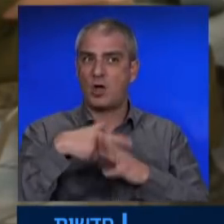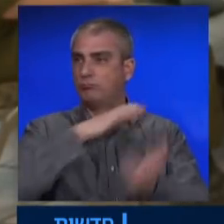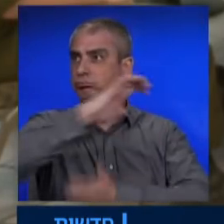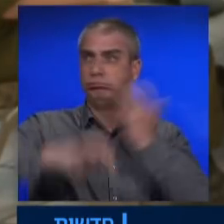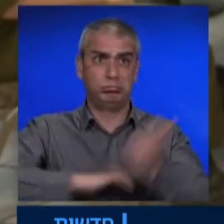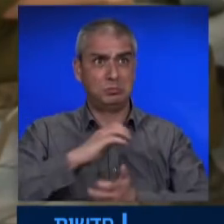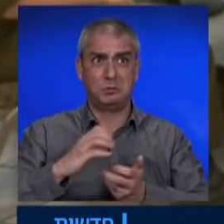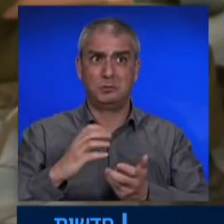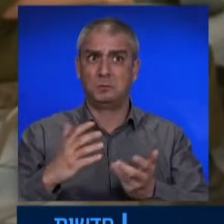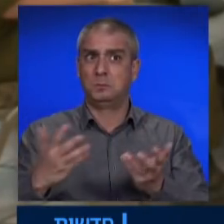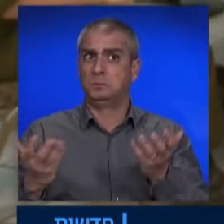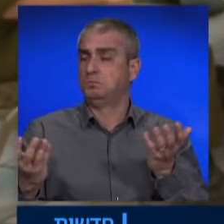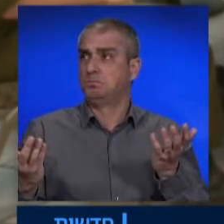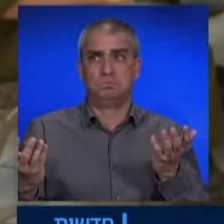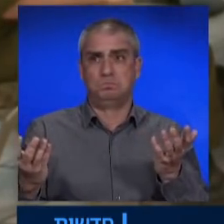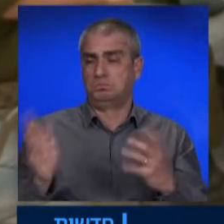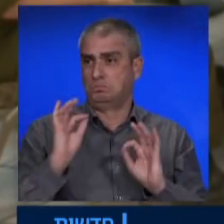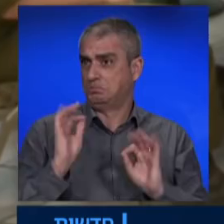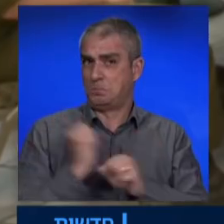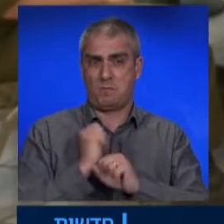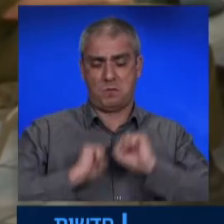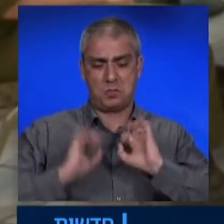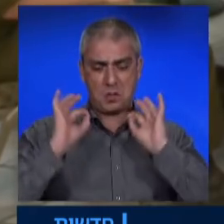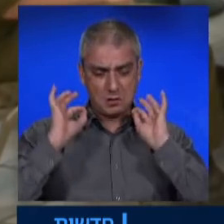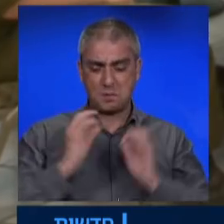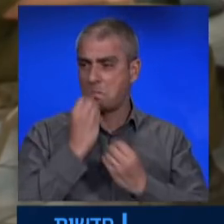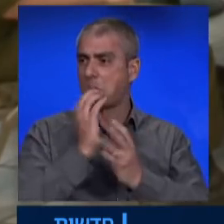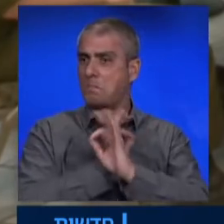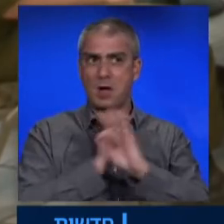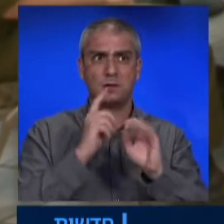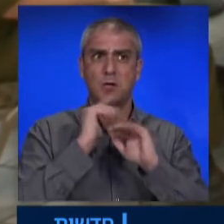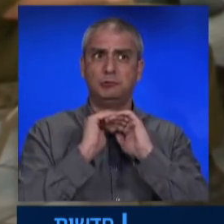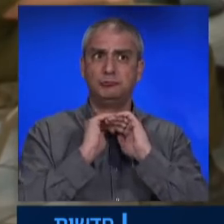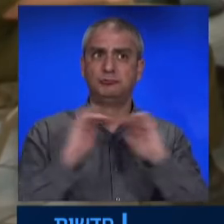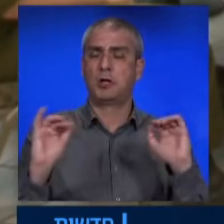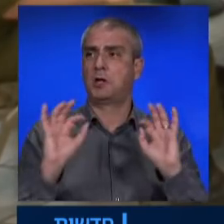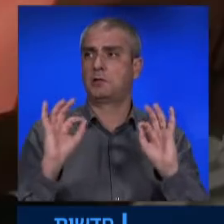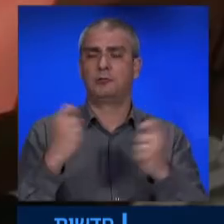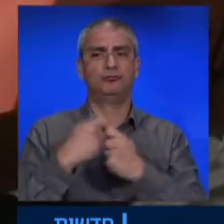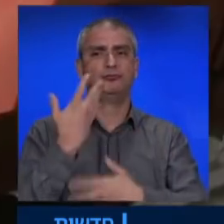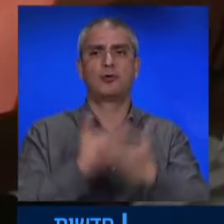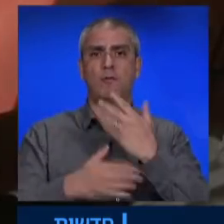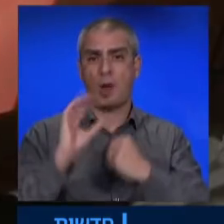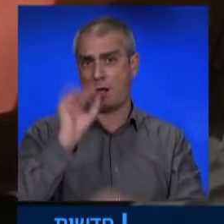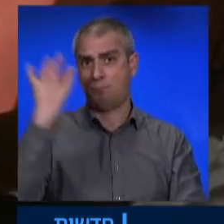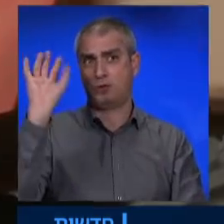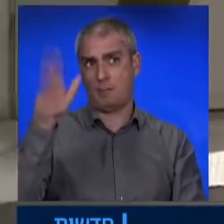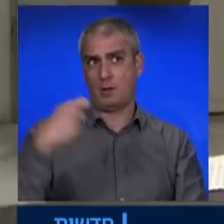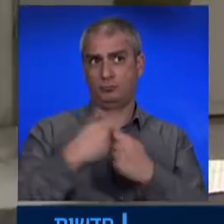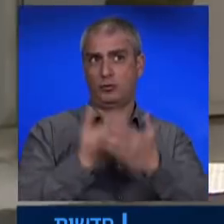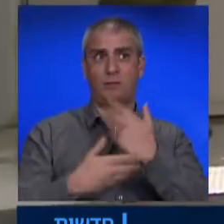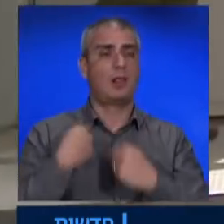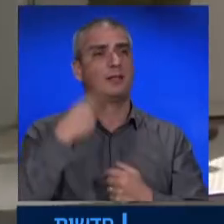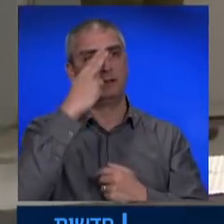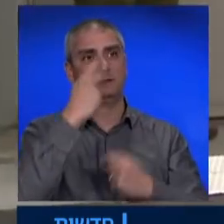של הסדר. בפועל הם מתנהגים בצורה מדהימה, יש לנו פה שקט ושיתוף פעולה גם מהצד שלהם. ניסינו לארגן